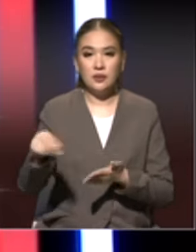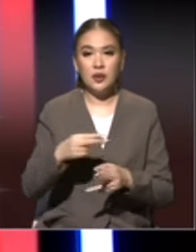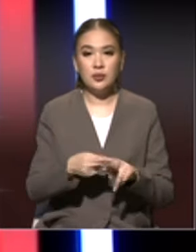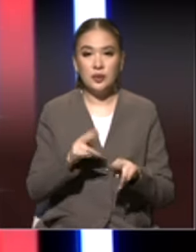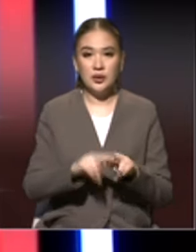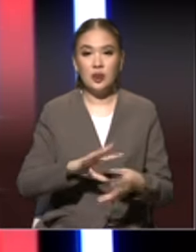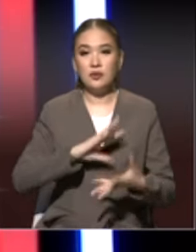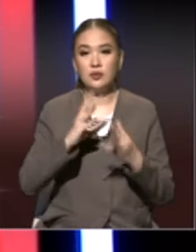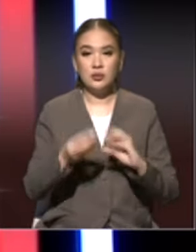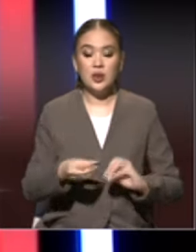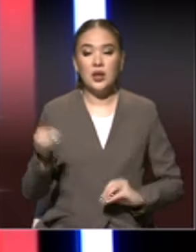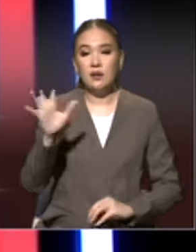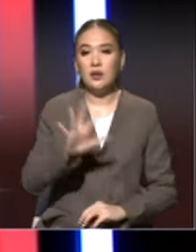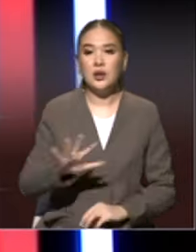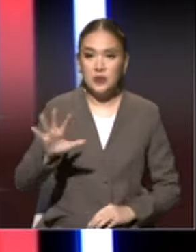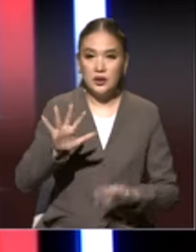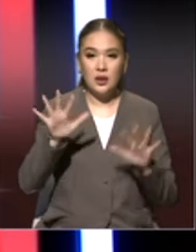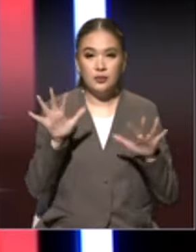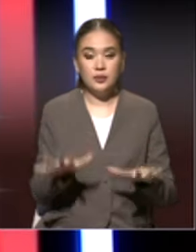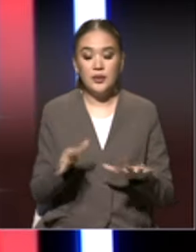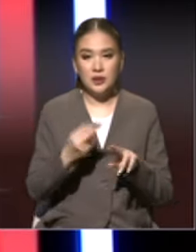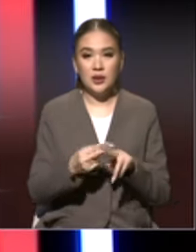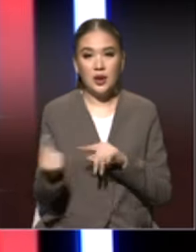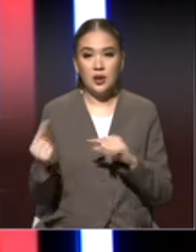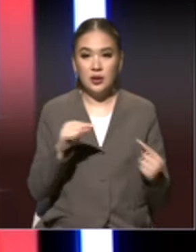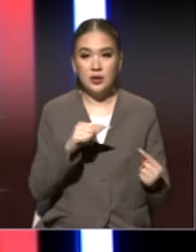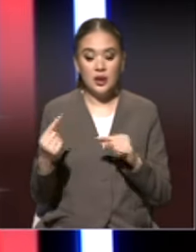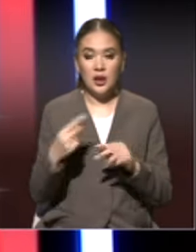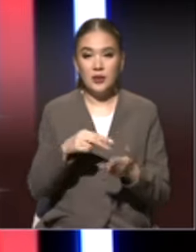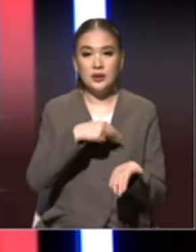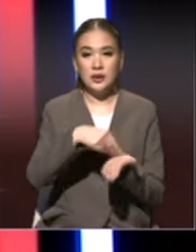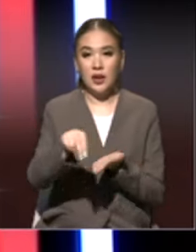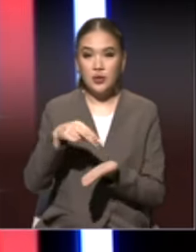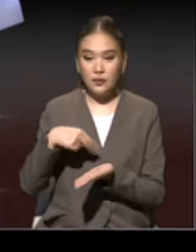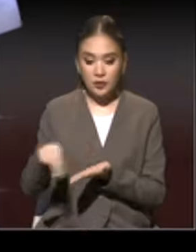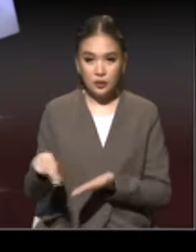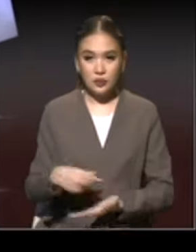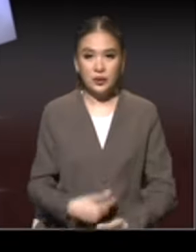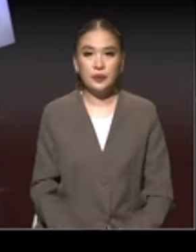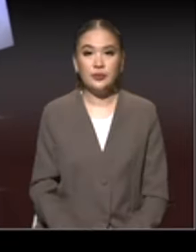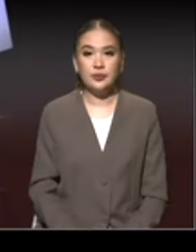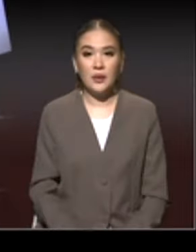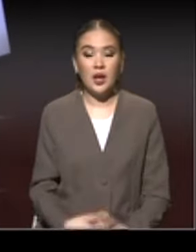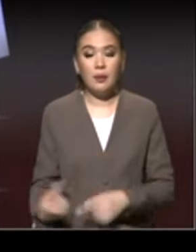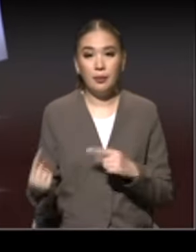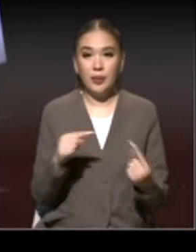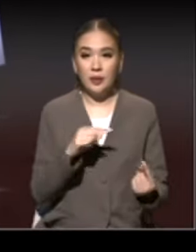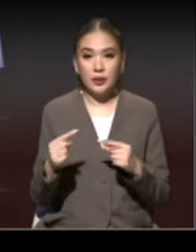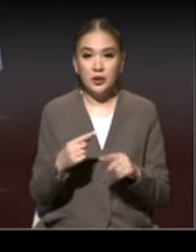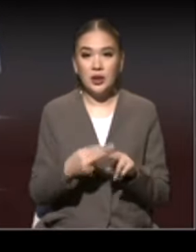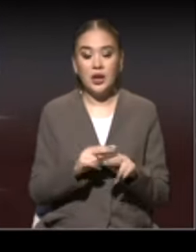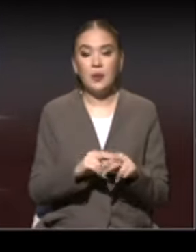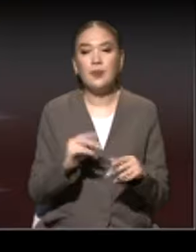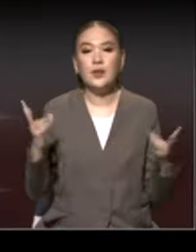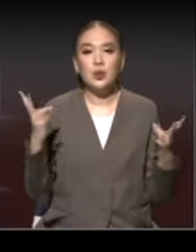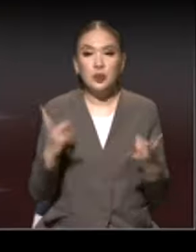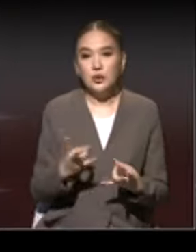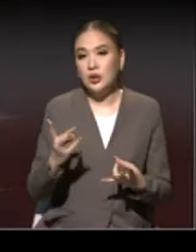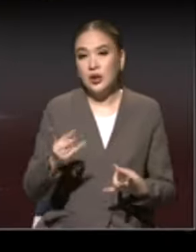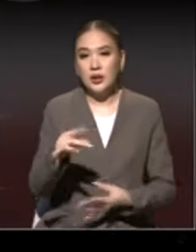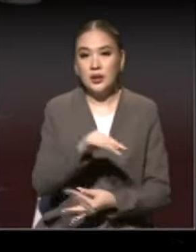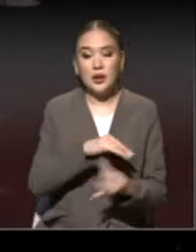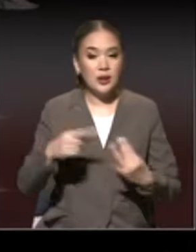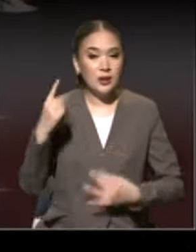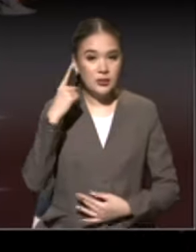мемлекеттердегі, Еуразиялық экономикалық одаққа мүше мемлекеттер арасындағы мемлекеттік сатып алуды бір біріне қол жетімді қылу керек деген мәселені көтерген